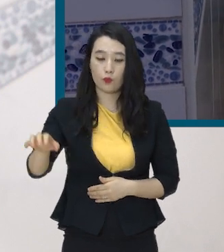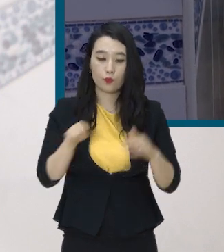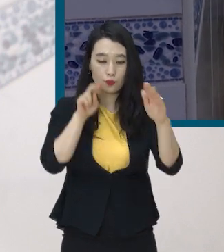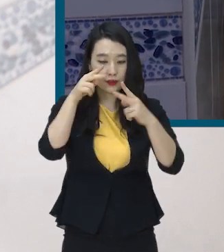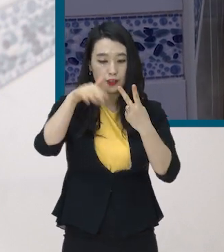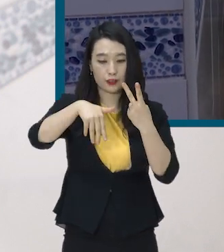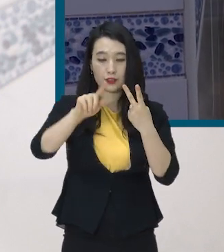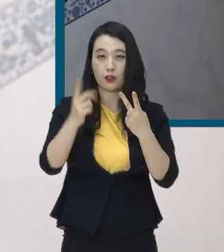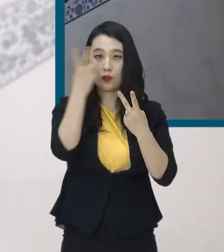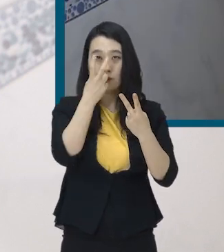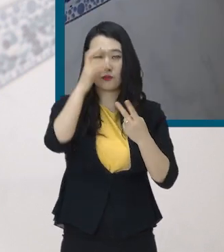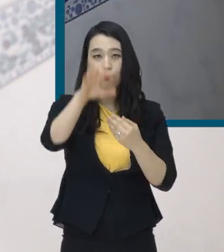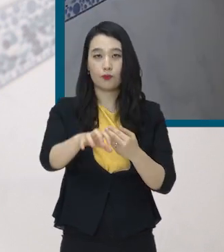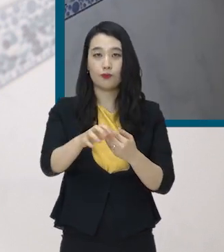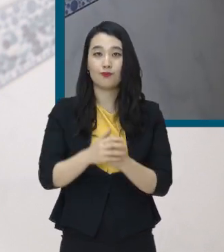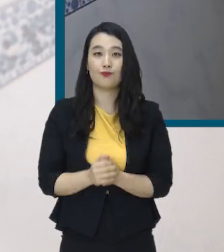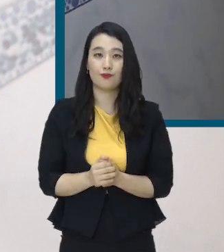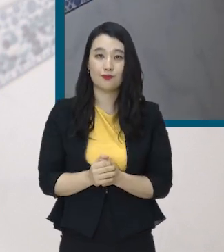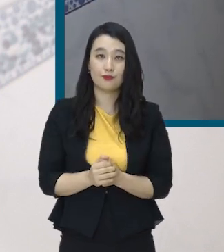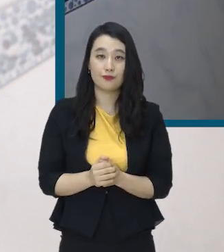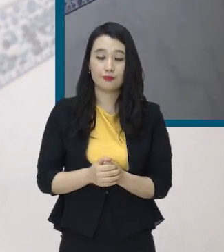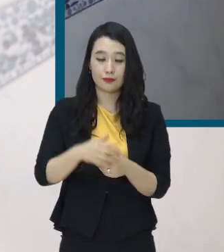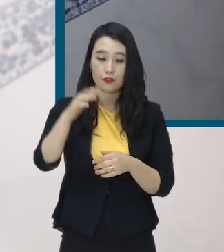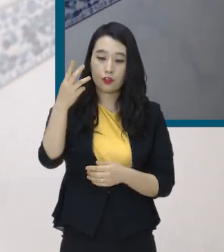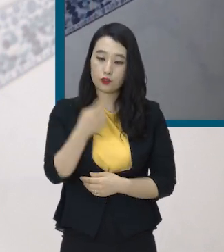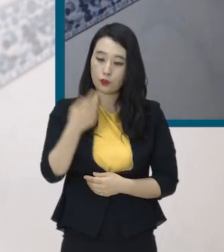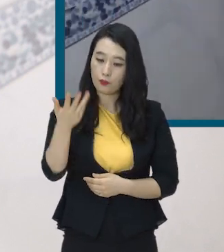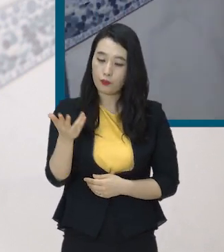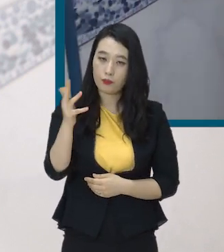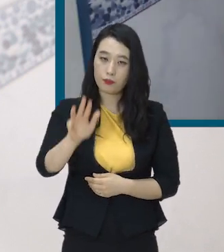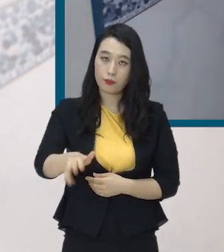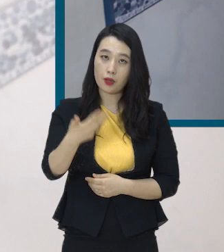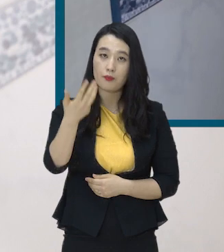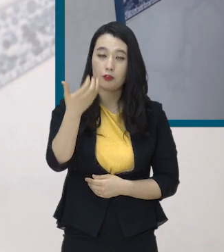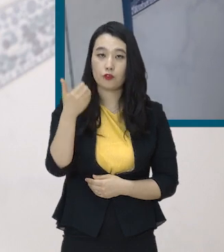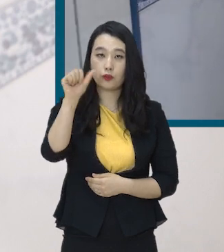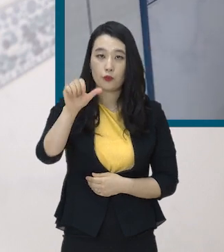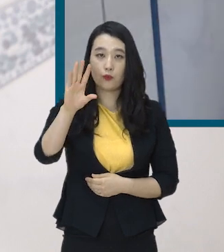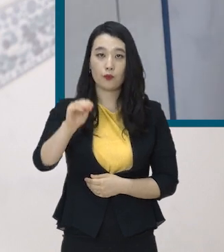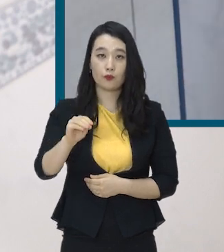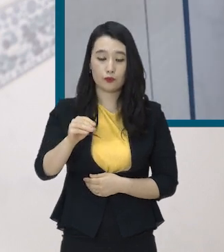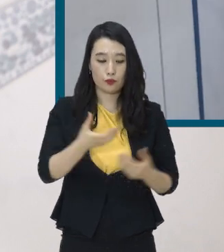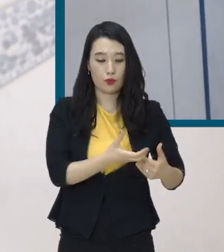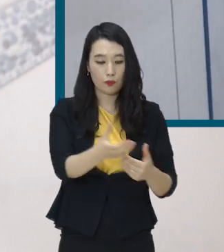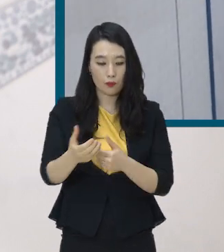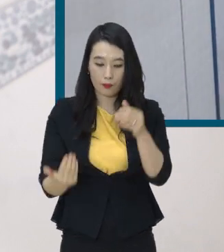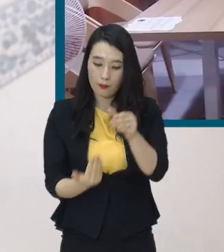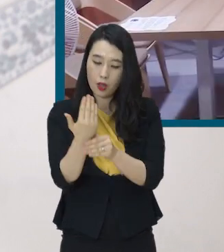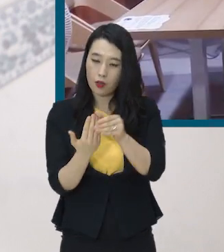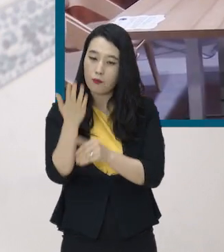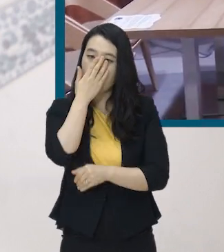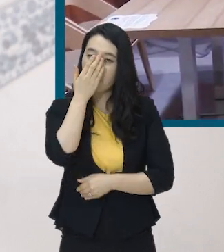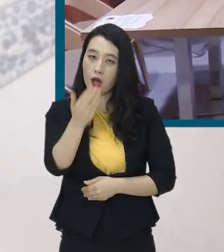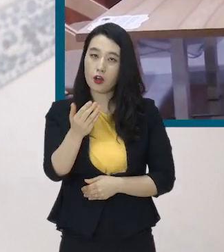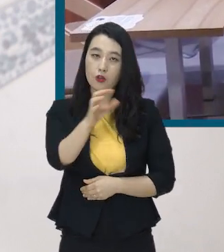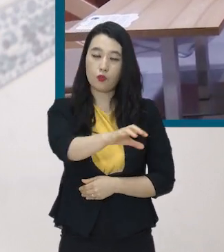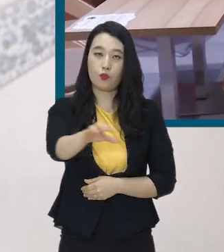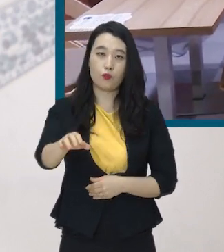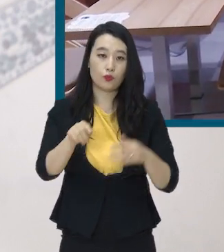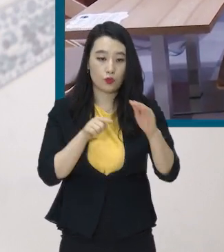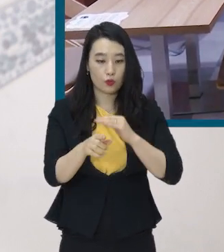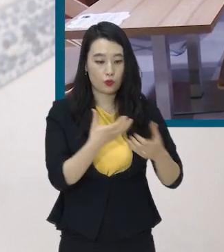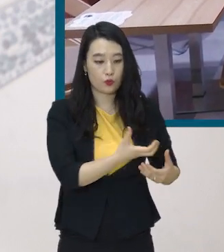실시 중입니다. 재난관리기금 1,895만 원을 들여 집단감염 우려가 높은 이들 시설을